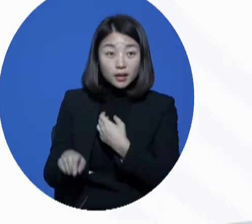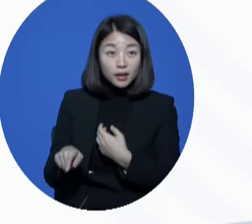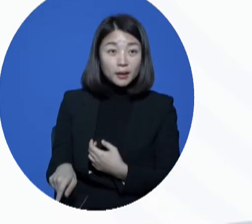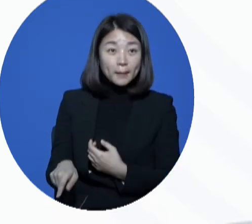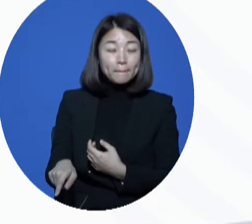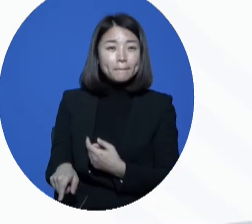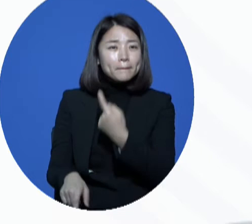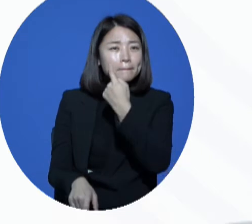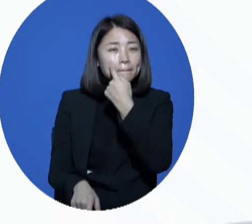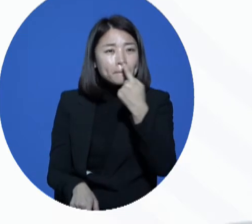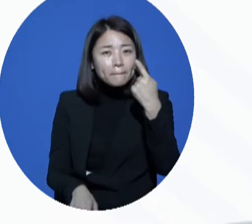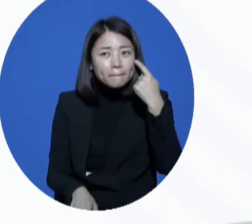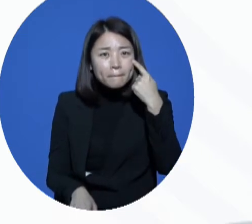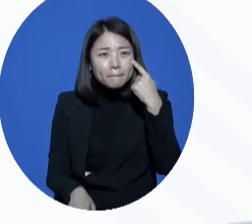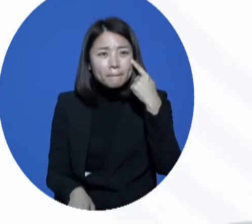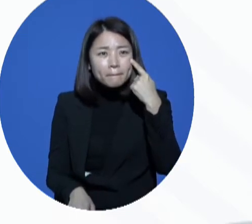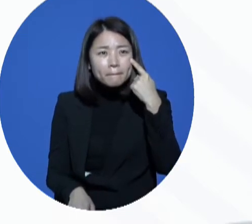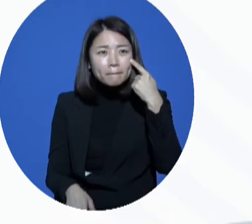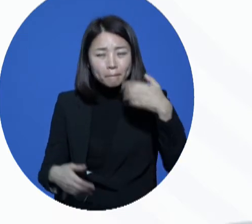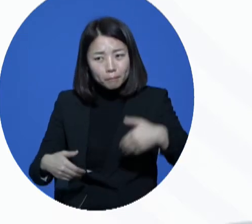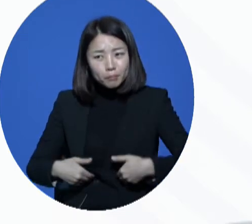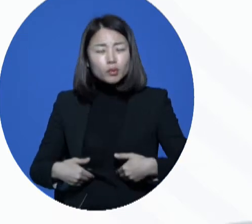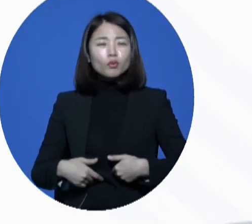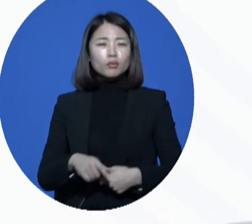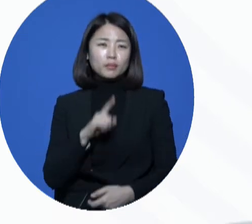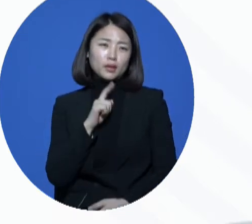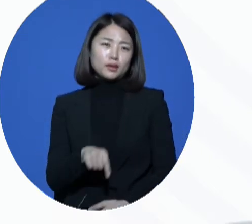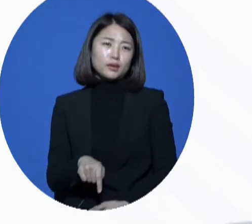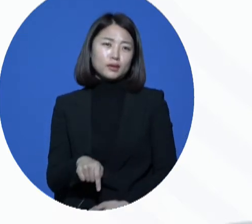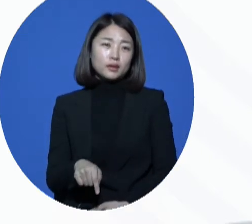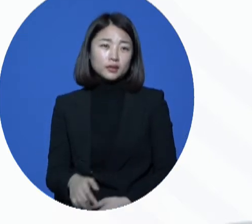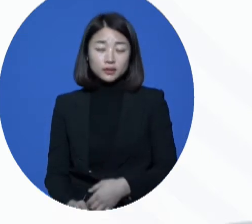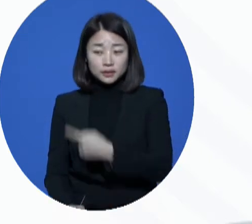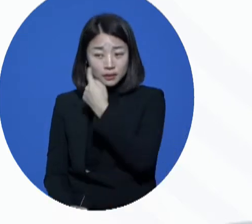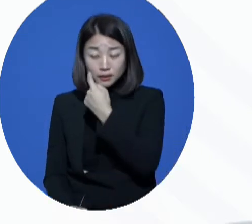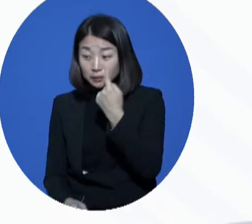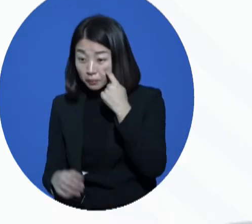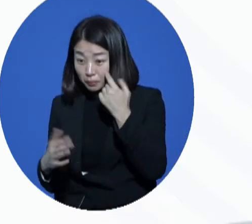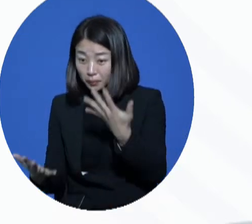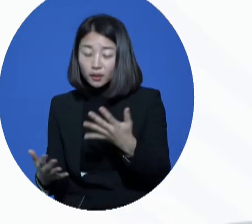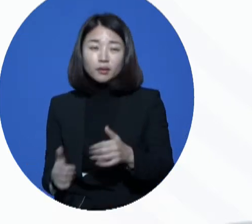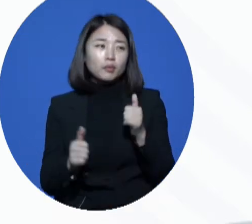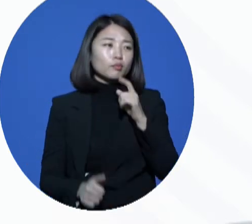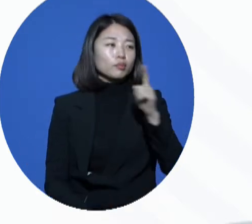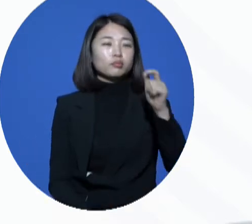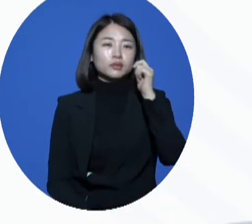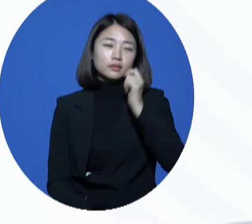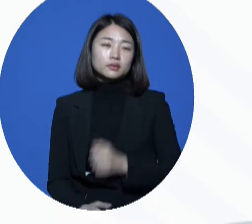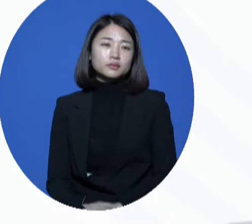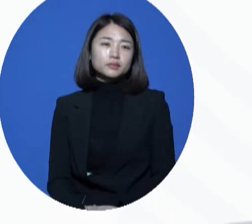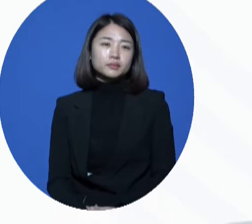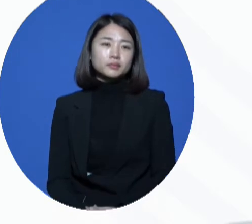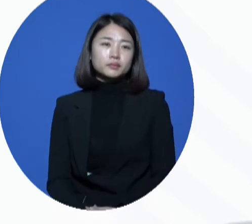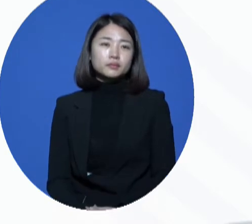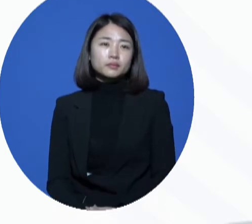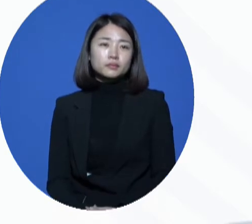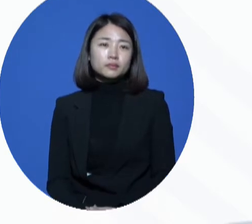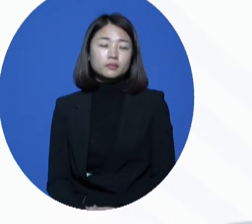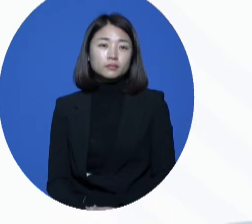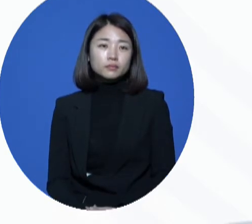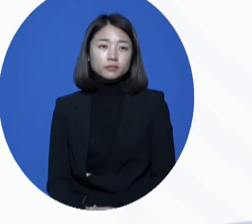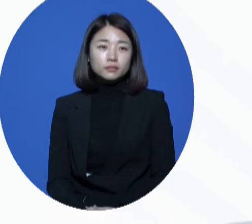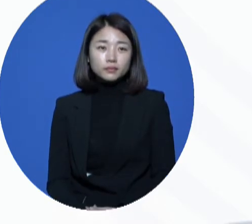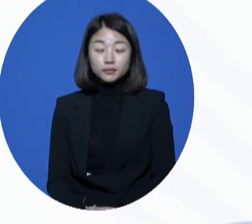스스로 입증해야 되는 한국 사회의 어떤 인권 침해 이 조사의 방식의 문제를 제기합니다. 장애인이 앞서 말씀드렸던